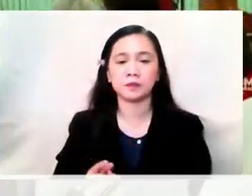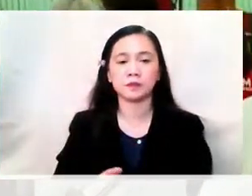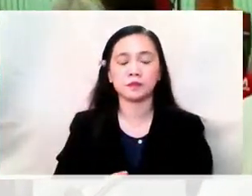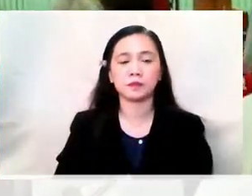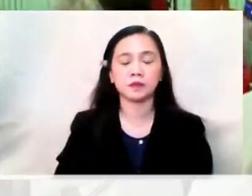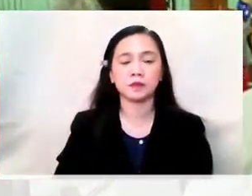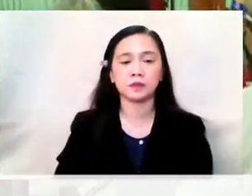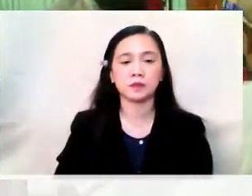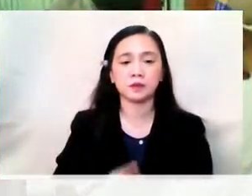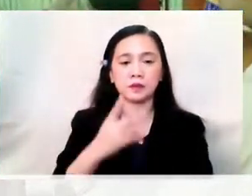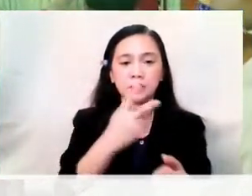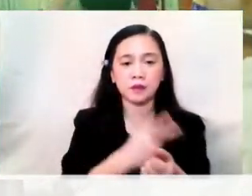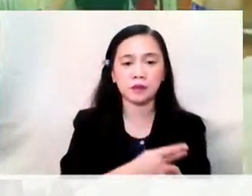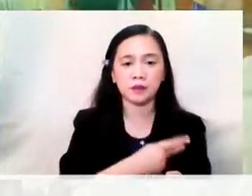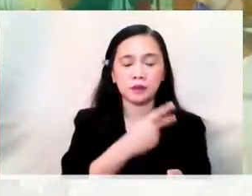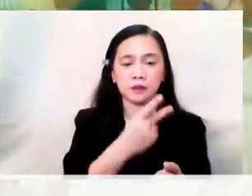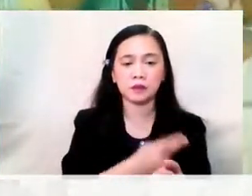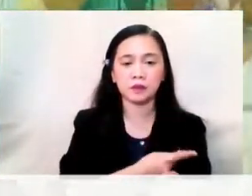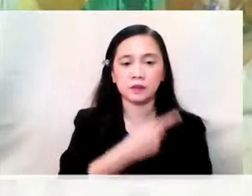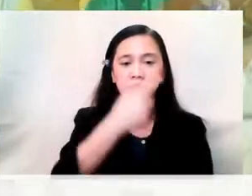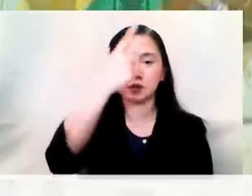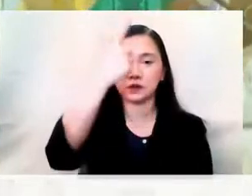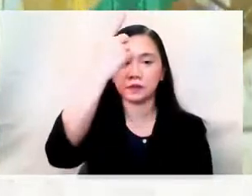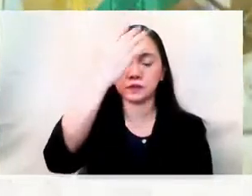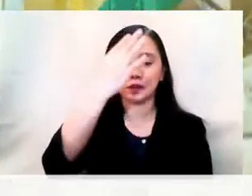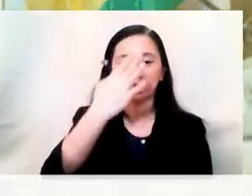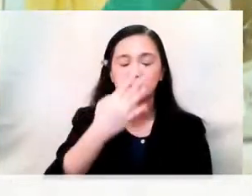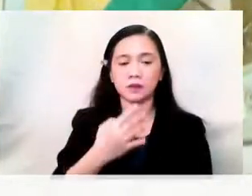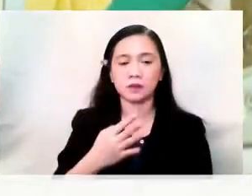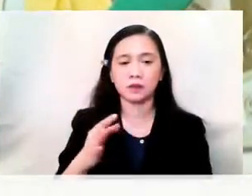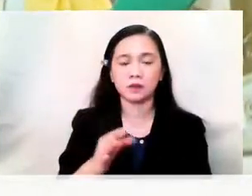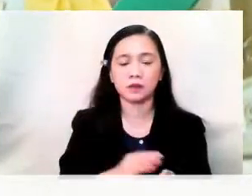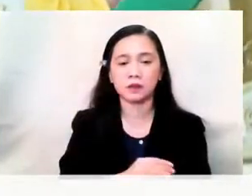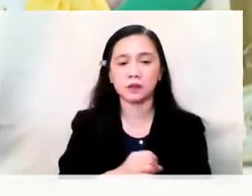amin. Kordero sa Diyos na